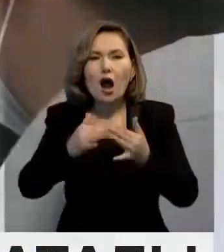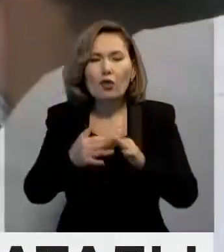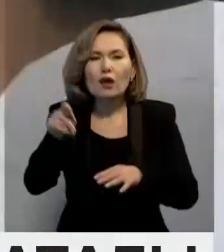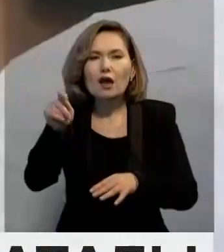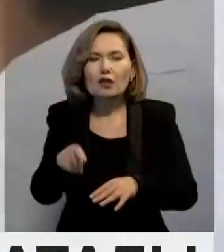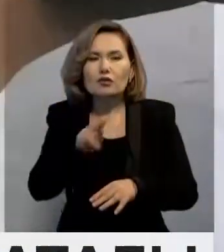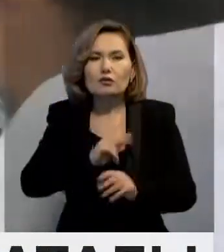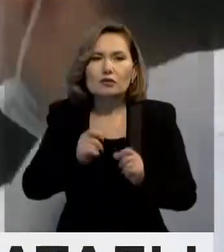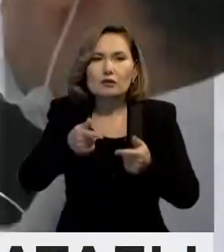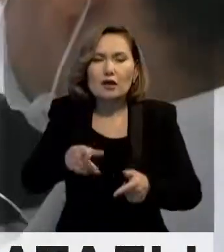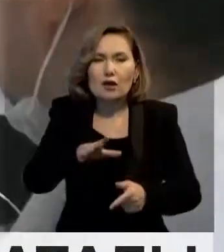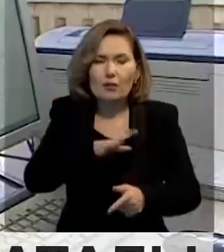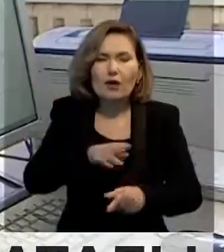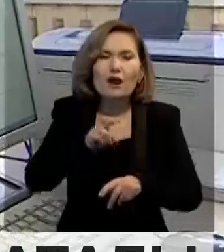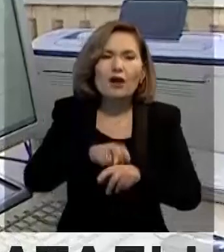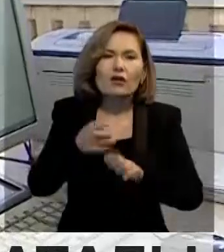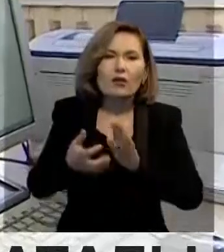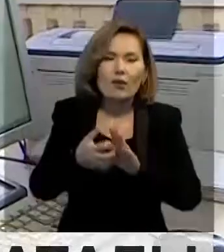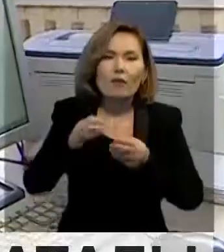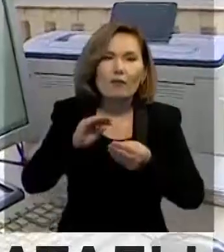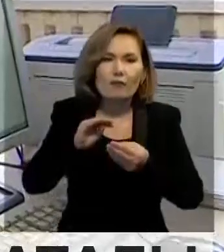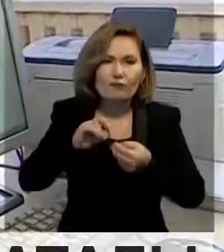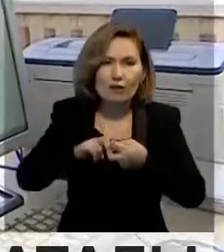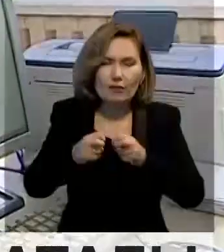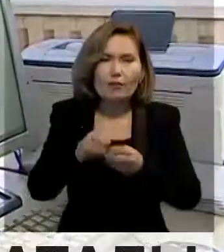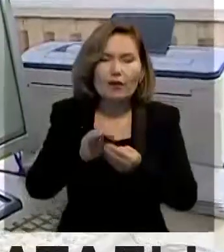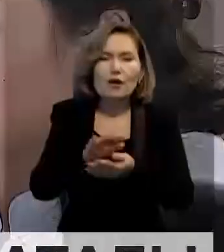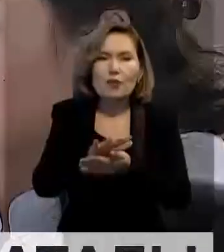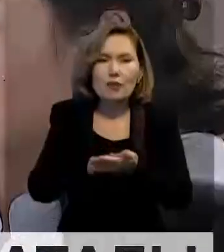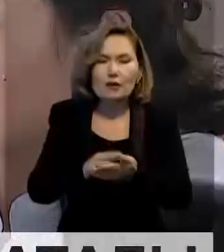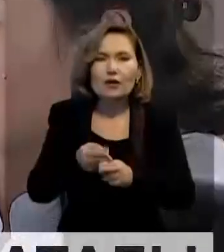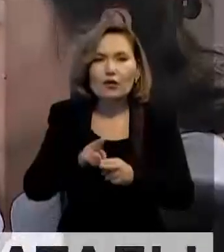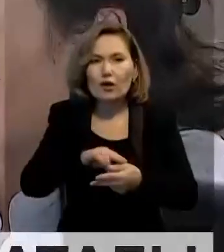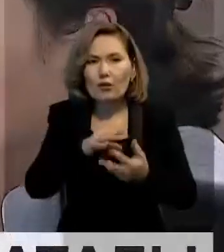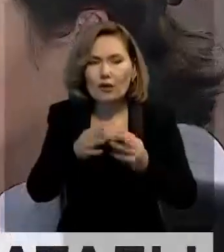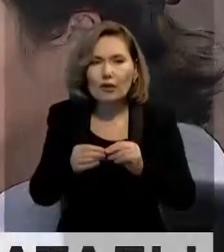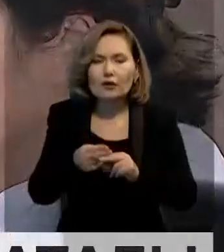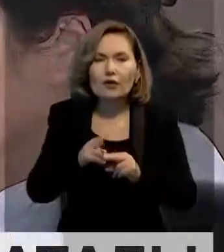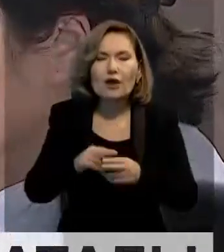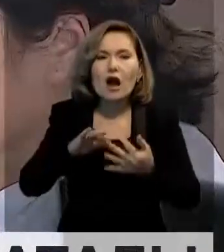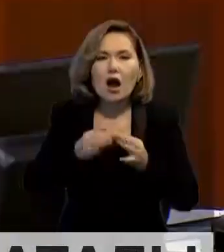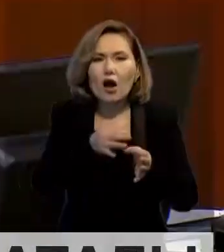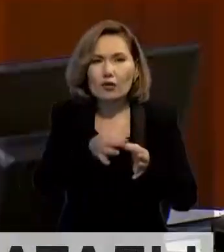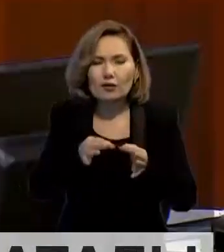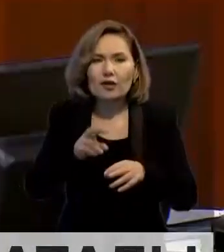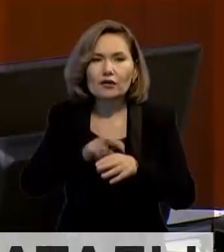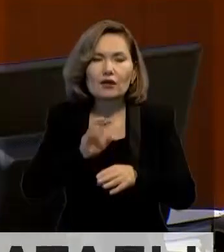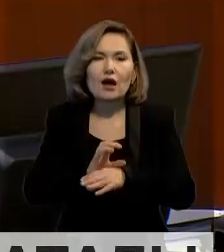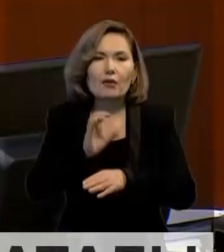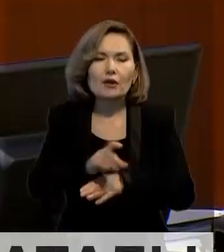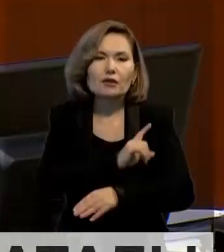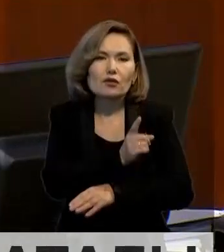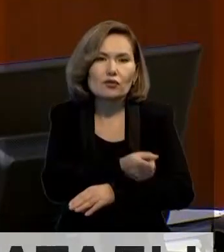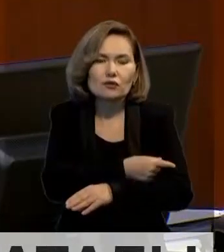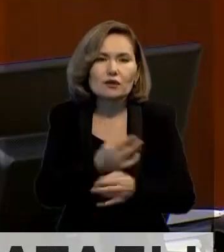тапшылықты жоя алмайды. Депутаттардың айтуынша, кадр тартуға жергілікті атқарушы органдарда мүдделі болып, қолдауды арттыруы тиіс. Өзге көрші елдерде